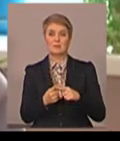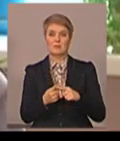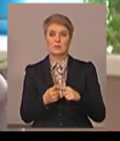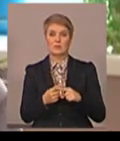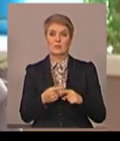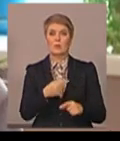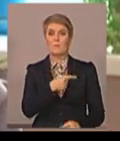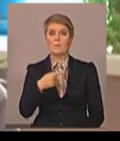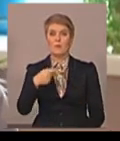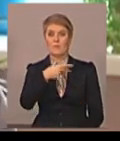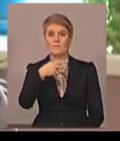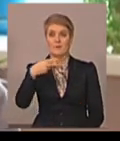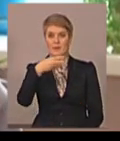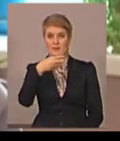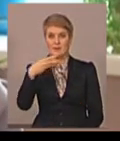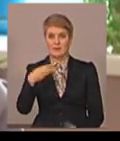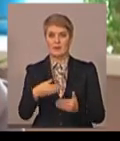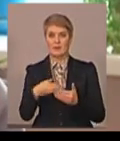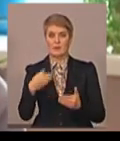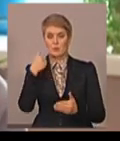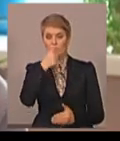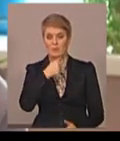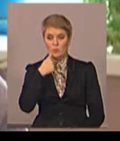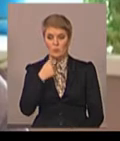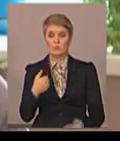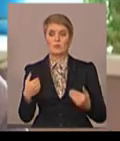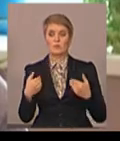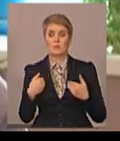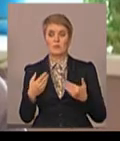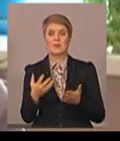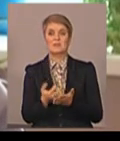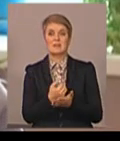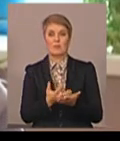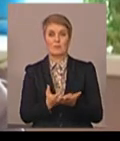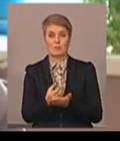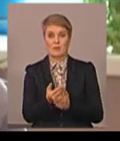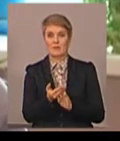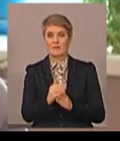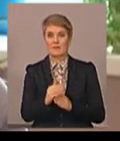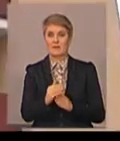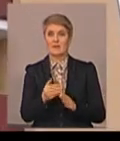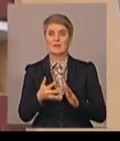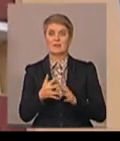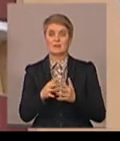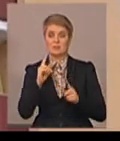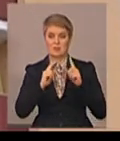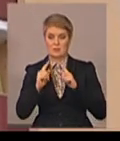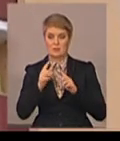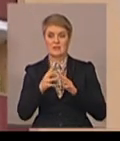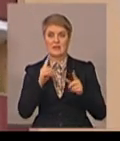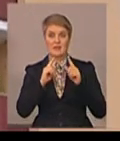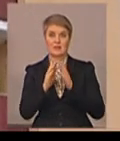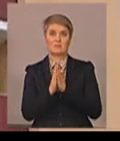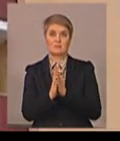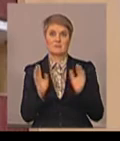3,5 поверхи. До нового року нам на заробітну плату виділила селищна рада. Нині селищна рада